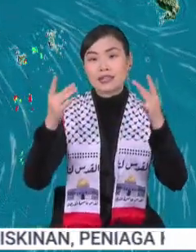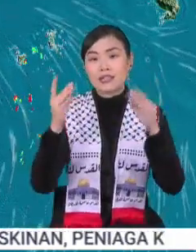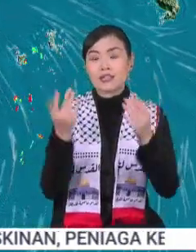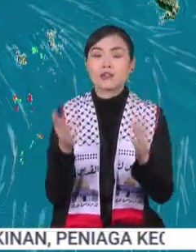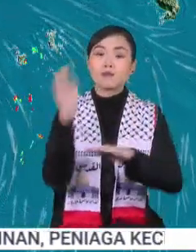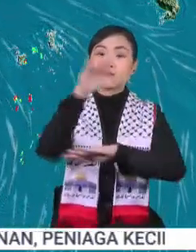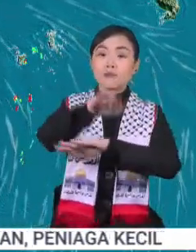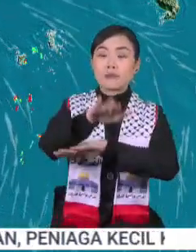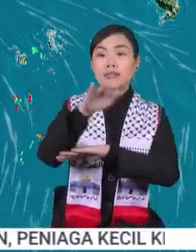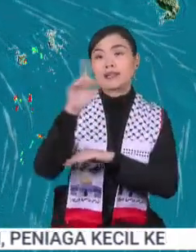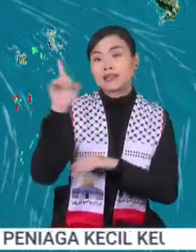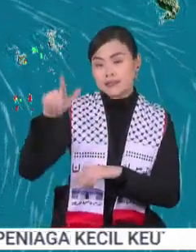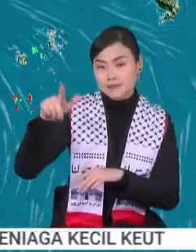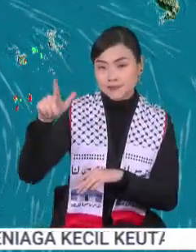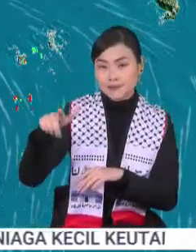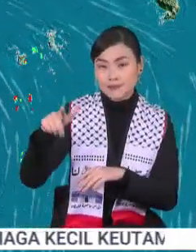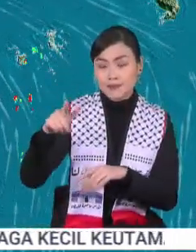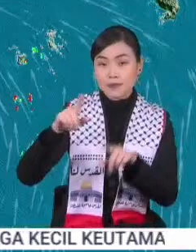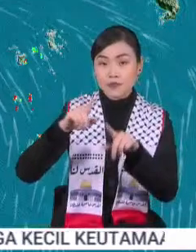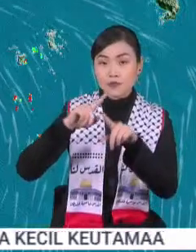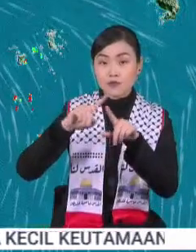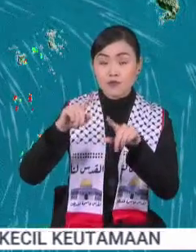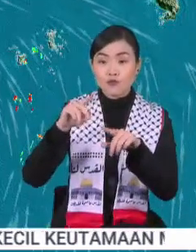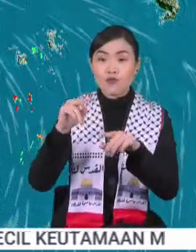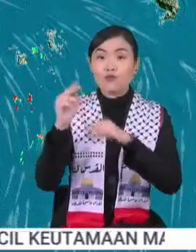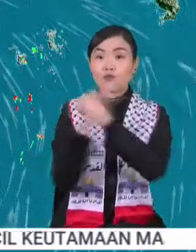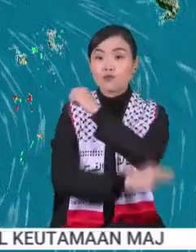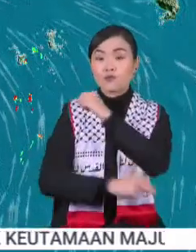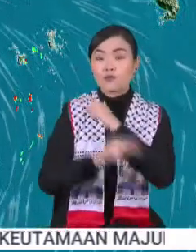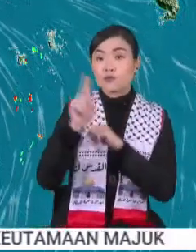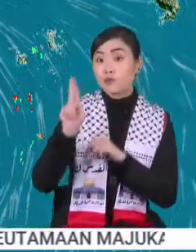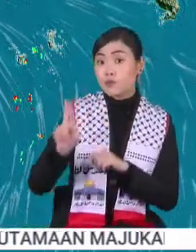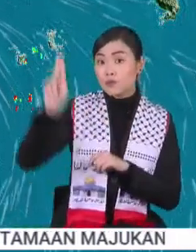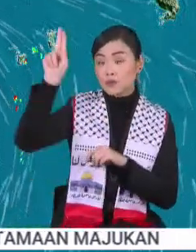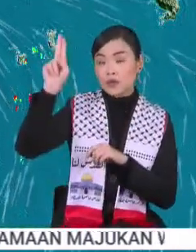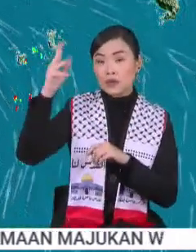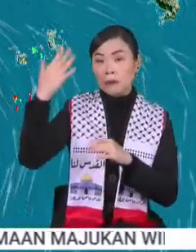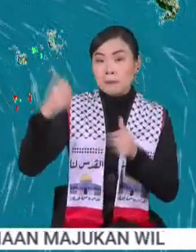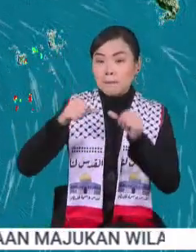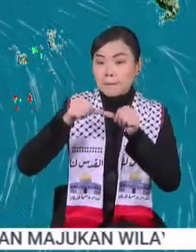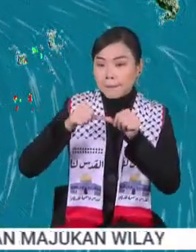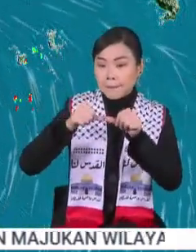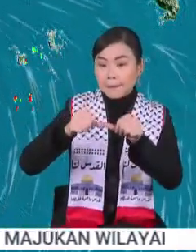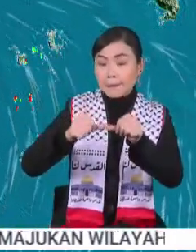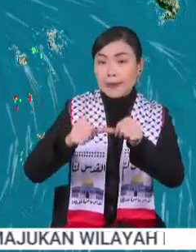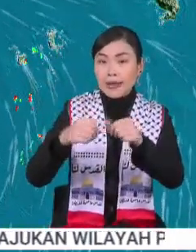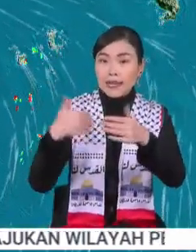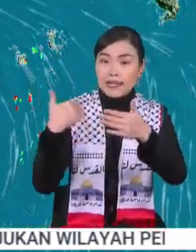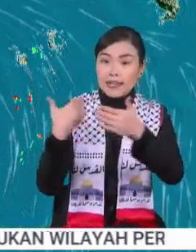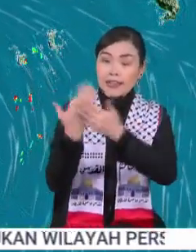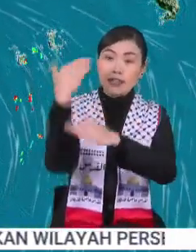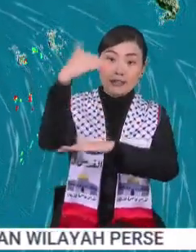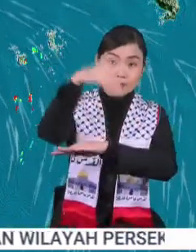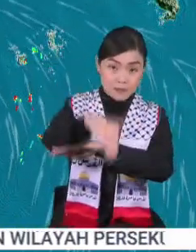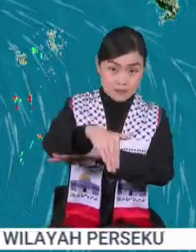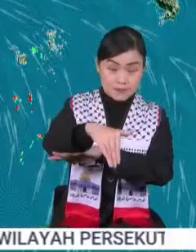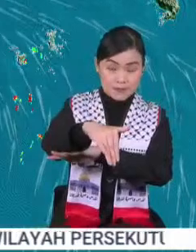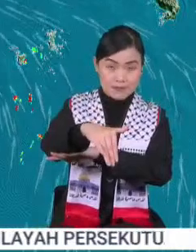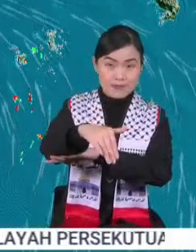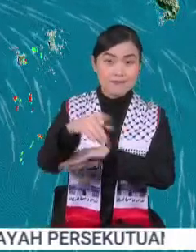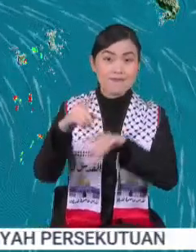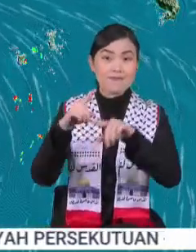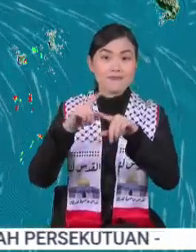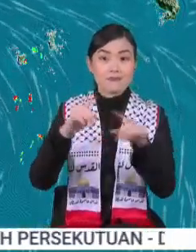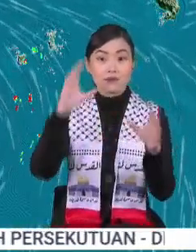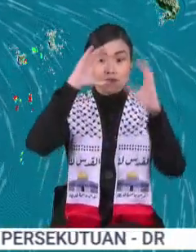manakala bagi keadaan cuaca di negeri-negeri utara Semenanjung dijangka akan berlarutan sehingga ke awal malam nanti manakala bagi